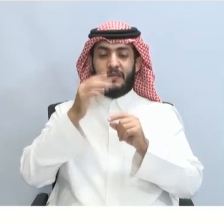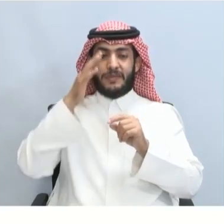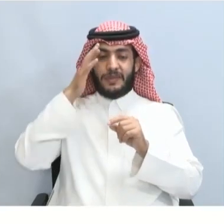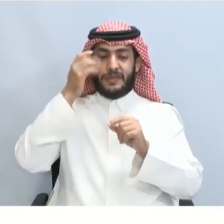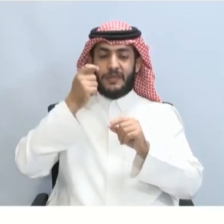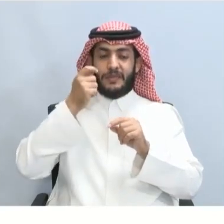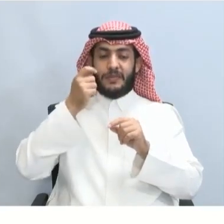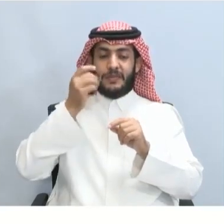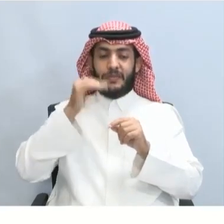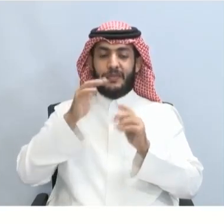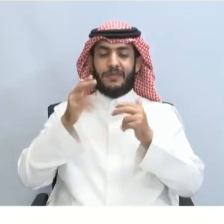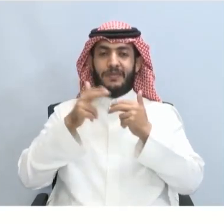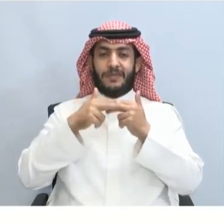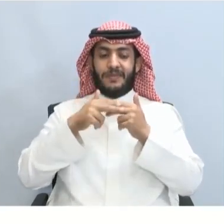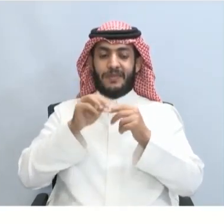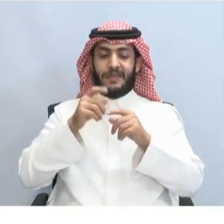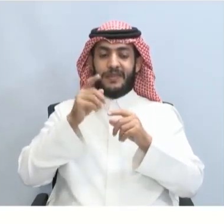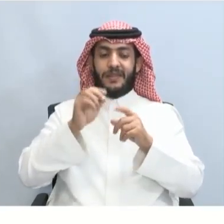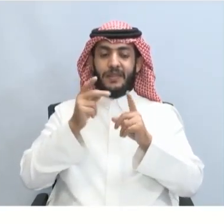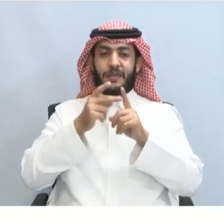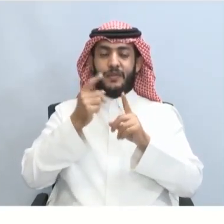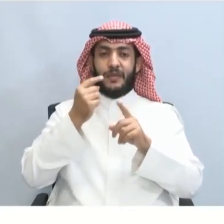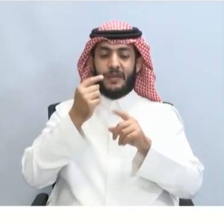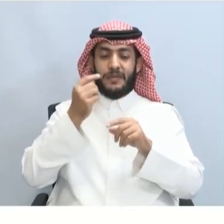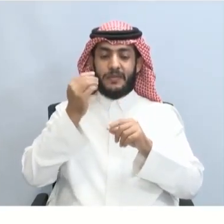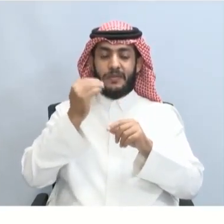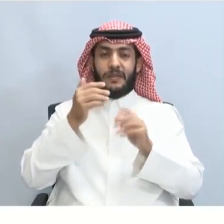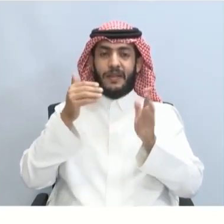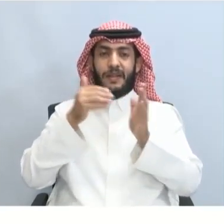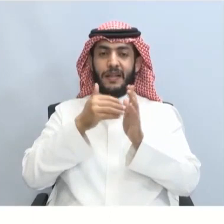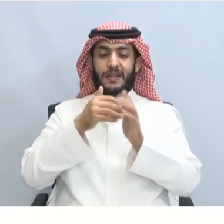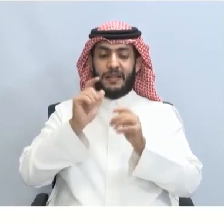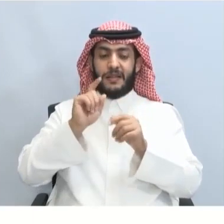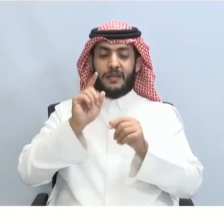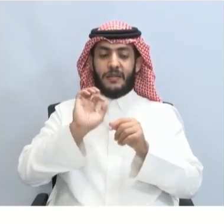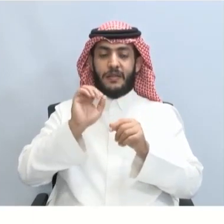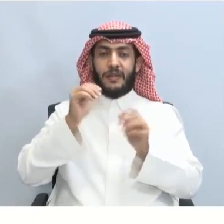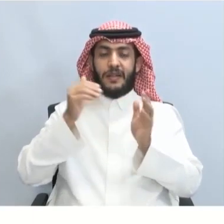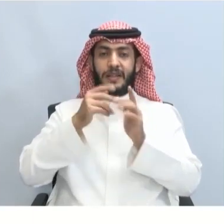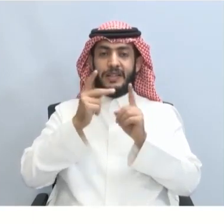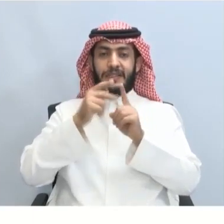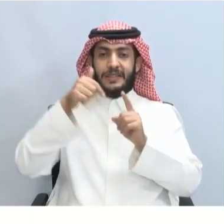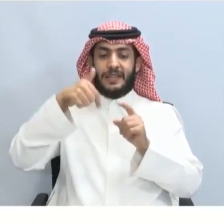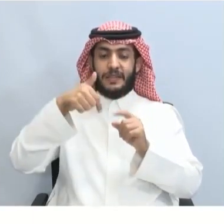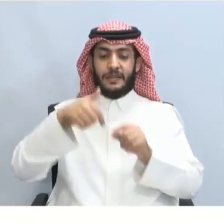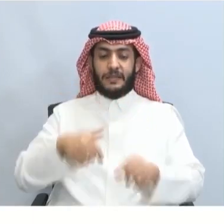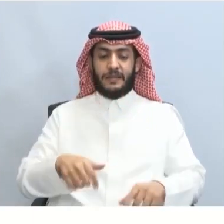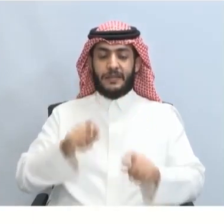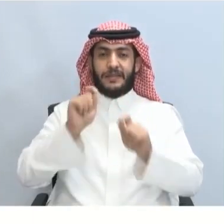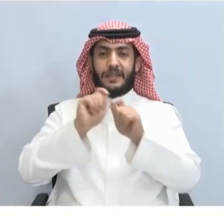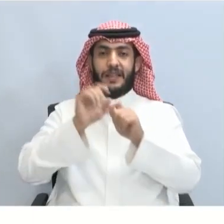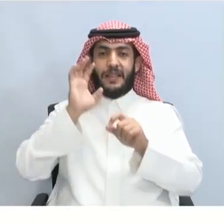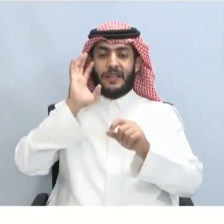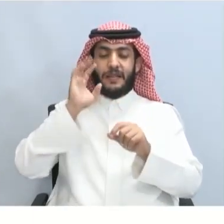عليكم ثم اغلقنا بش 1 حتى وصلنا الى اتش 6 نصيحه